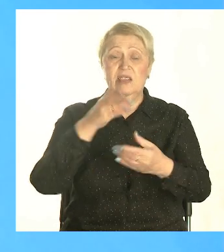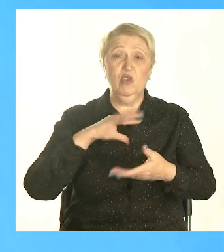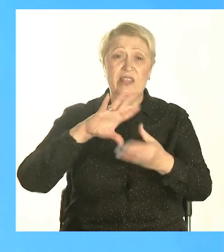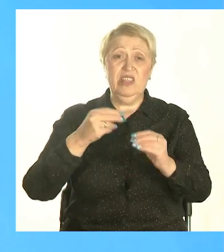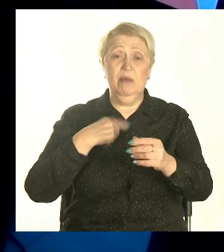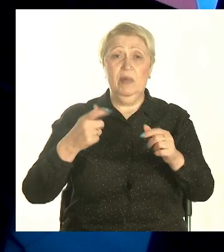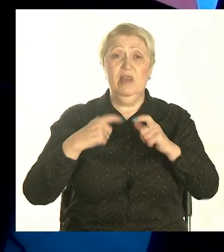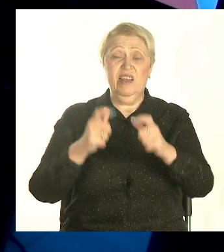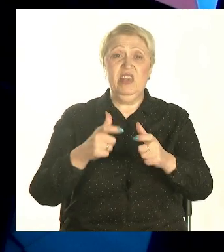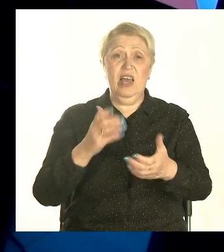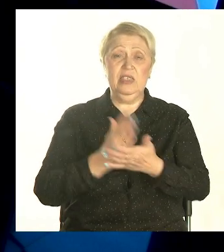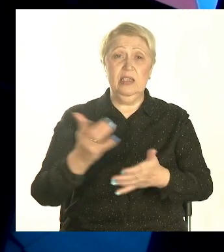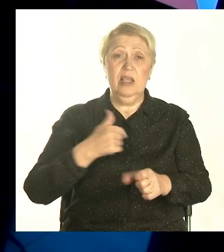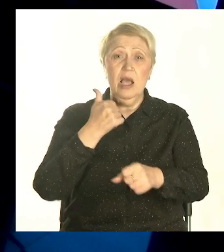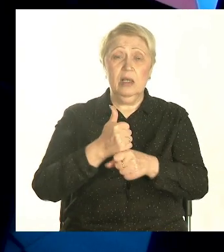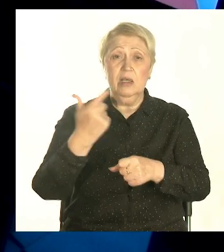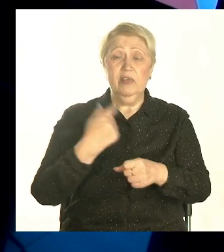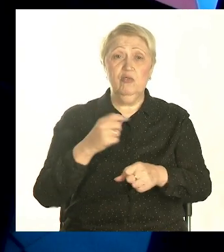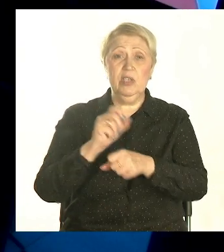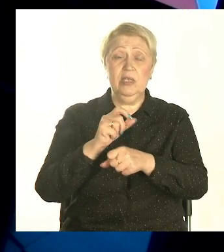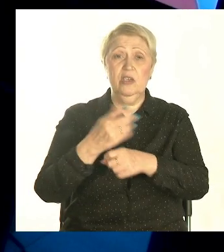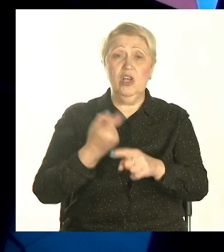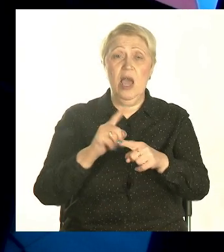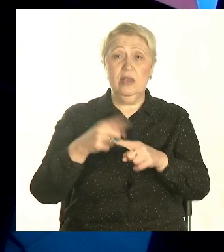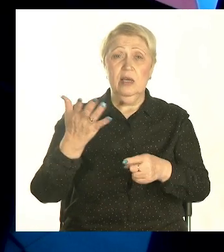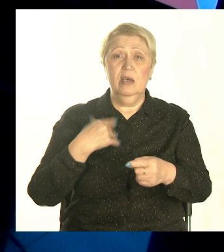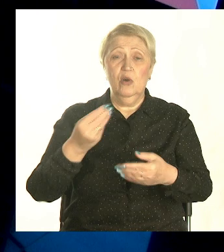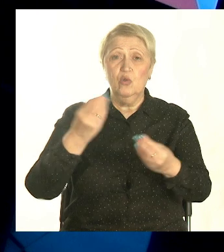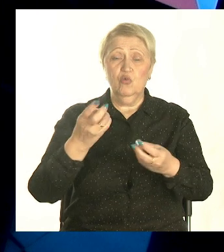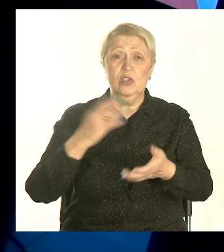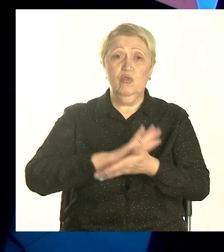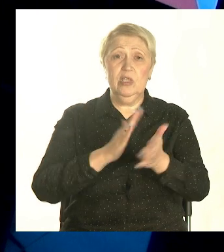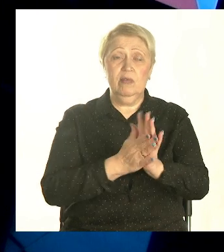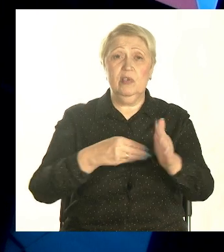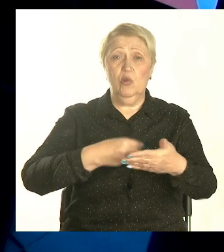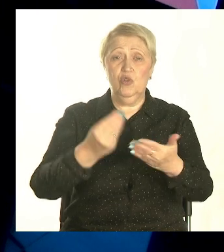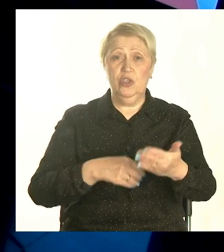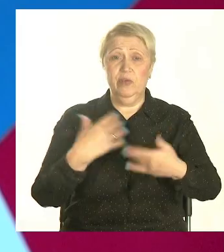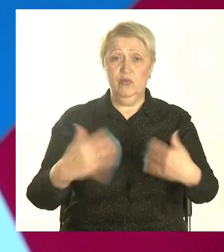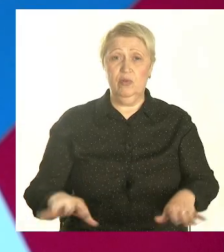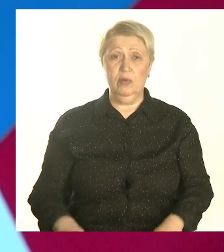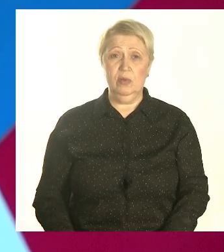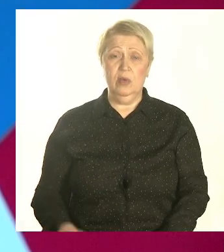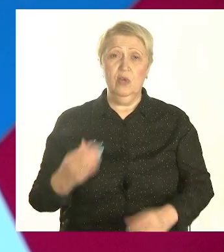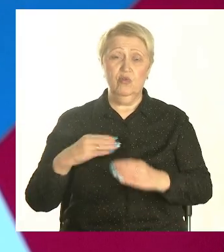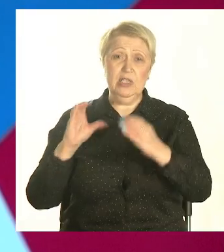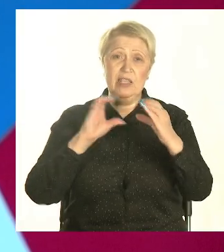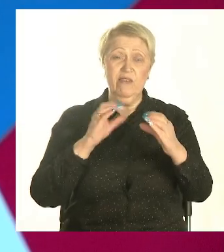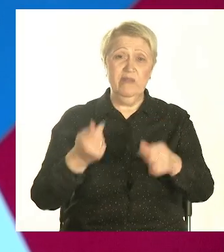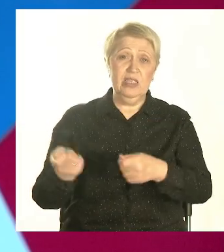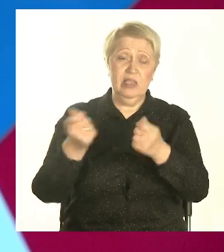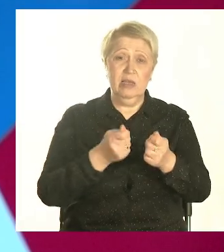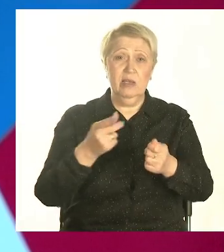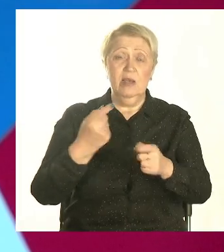есть одна из самых главных сейчас задач – это все-таки тогда позаключать со всеми договоры на вывоз мусора. У нас вот,